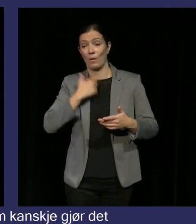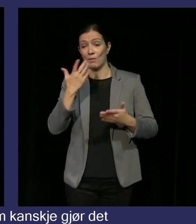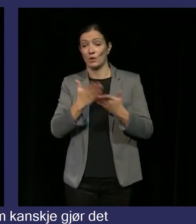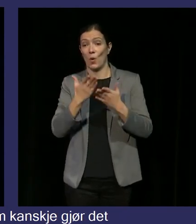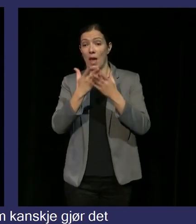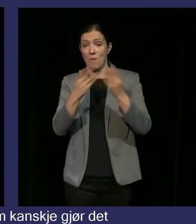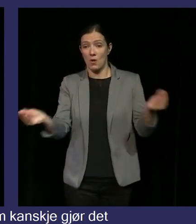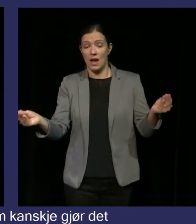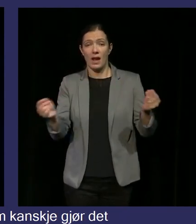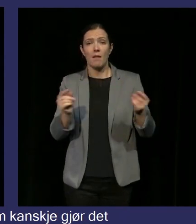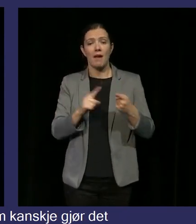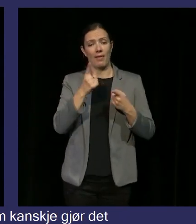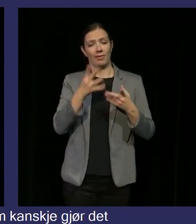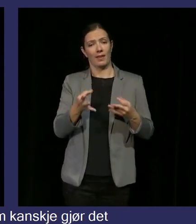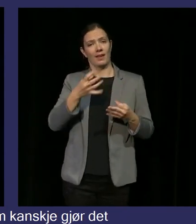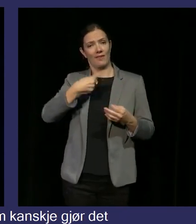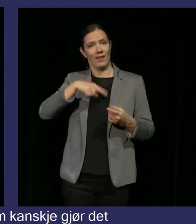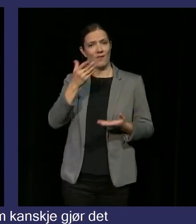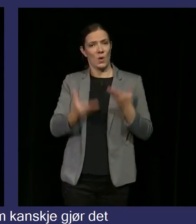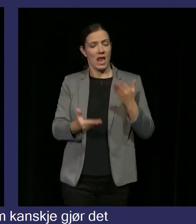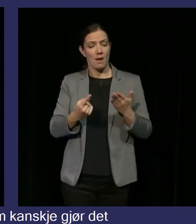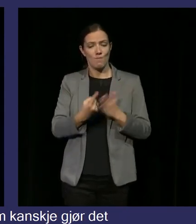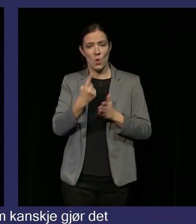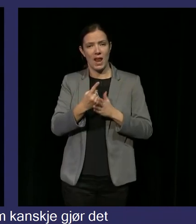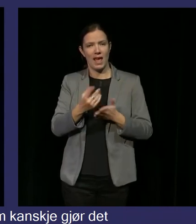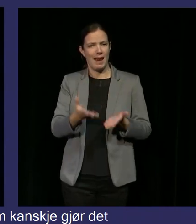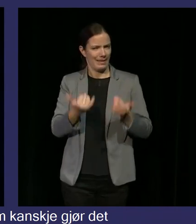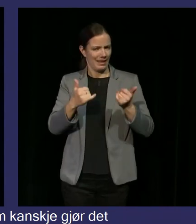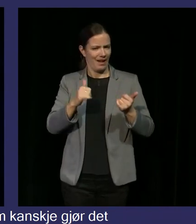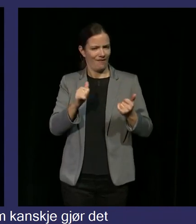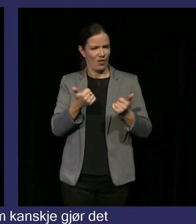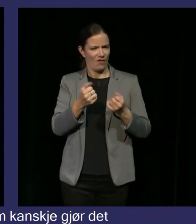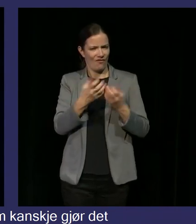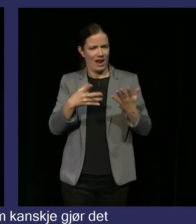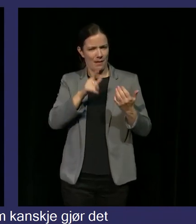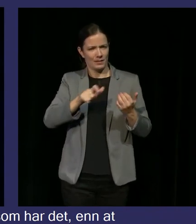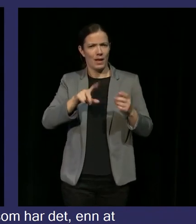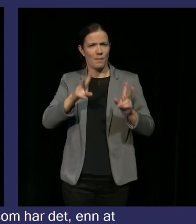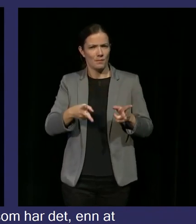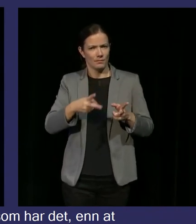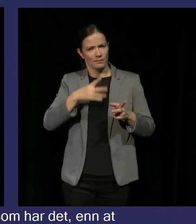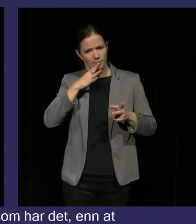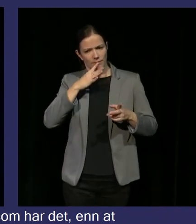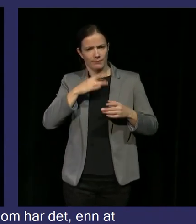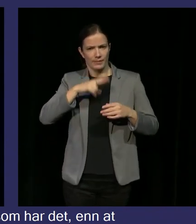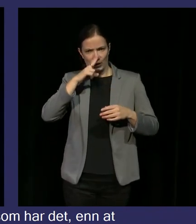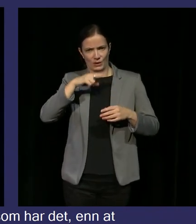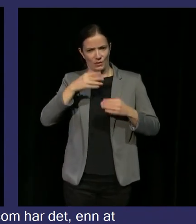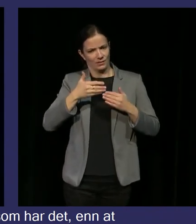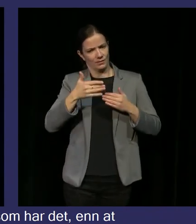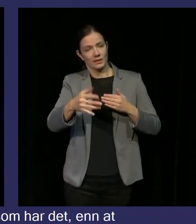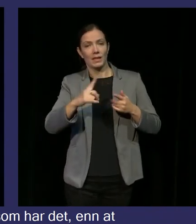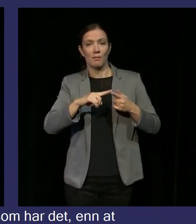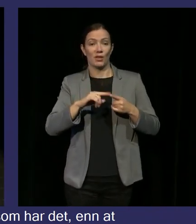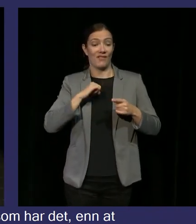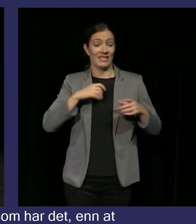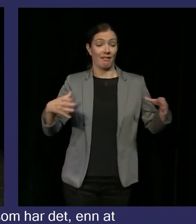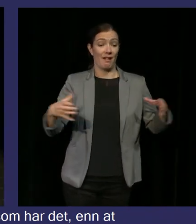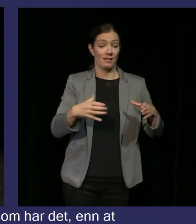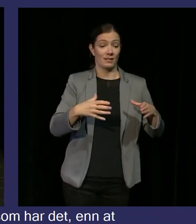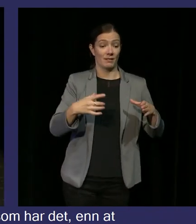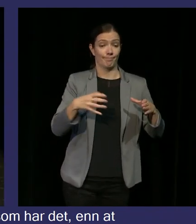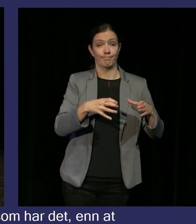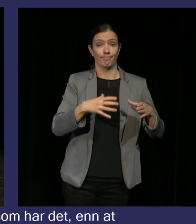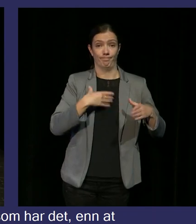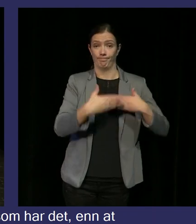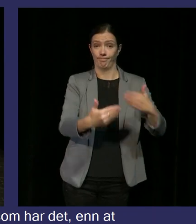Det jo en av de tingene vi vurderer som kanskje gjør det lettere for flere å bruke nynorsk lengre. Det lettere å være del av en klasse som har det enn at du den